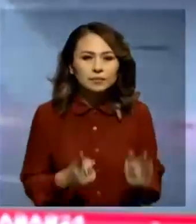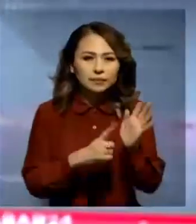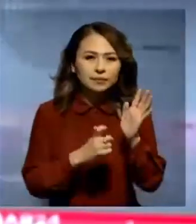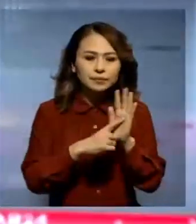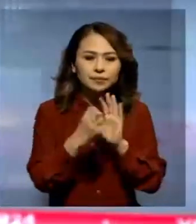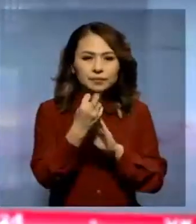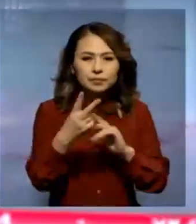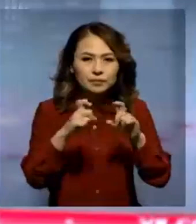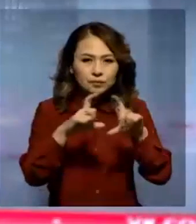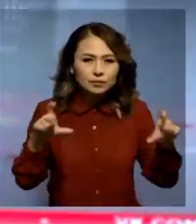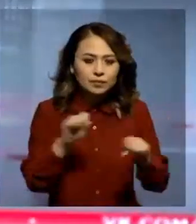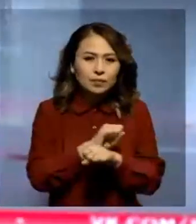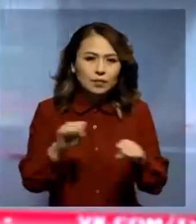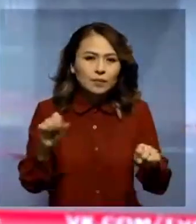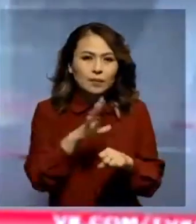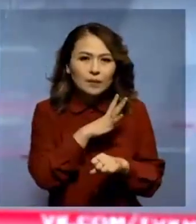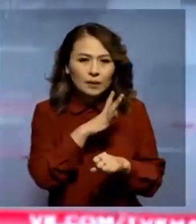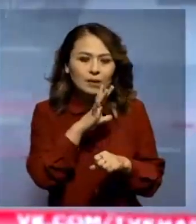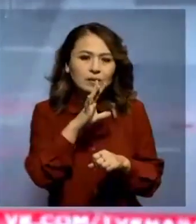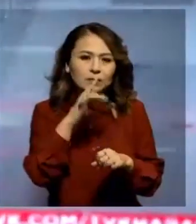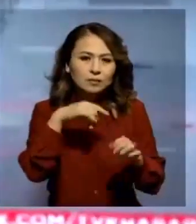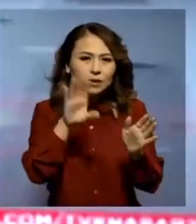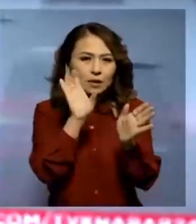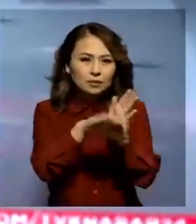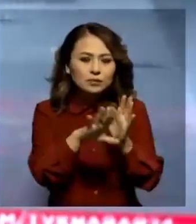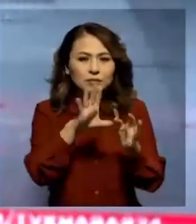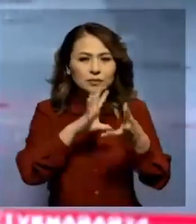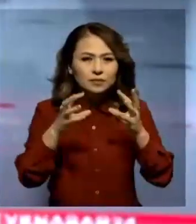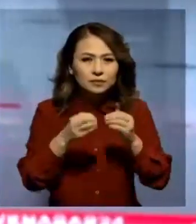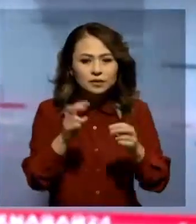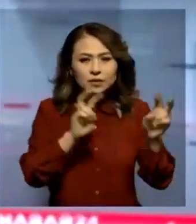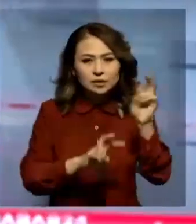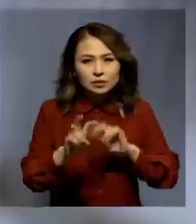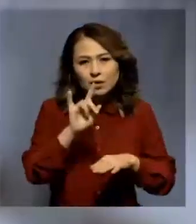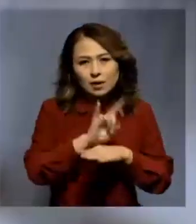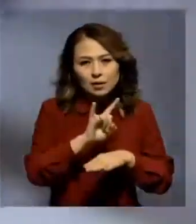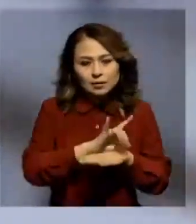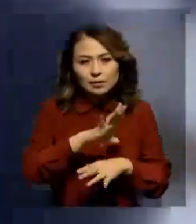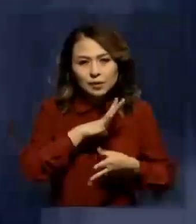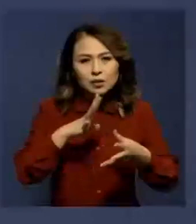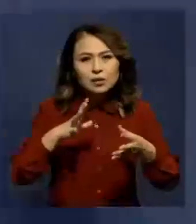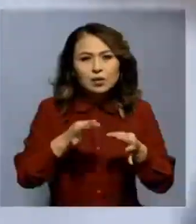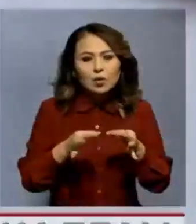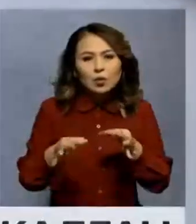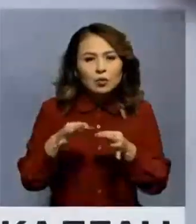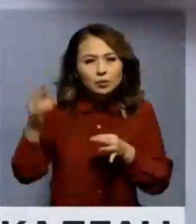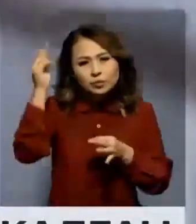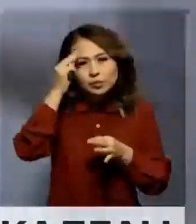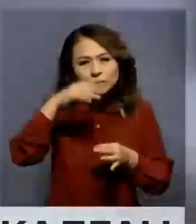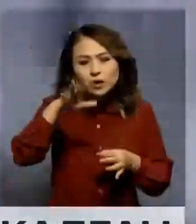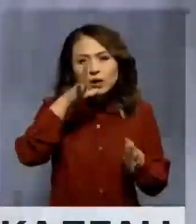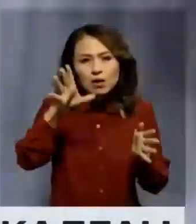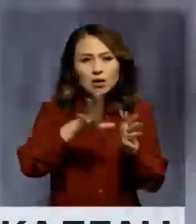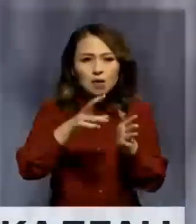Қарағандыдағы 12 мектепке жарылғыш зат қойылды деп, елді дүрліктірген қылмыскер іздестіріліп жатыр. Қаланың әр ауданында орналасқан білім ошақтарының